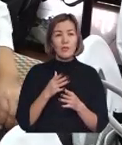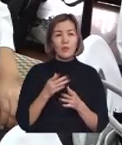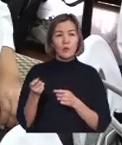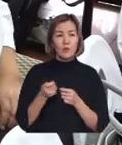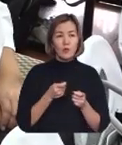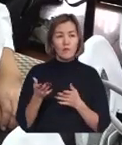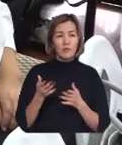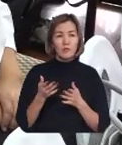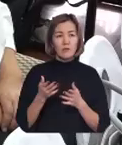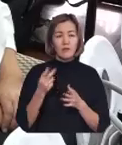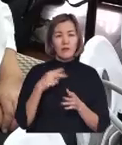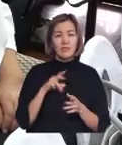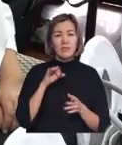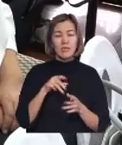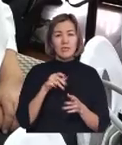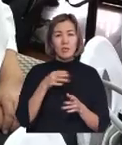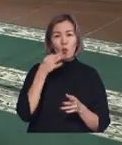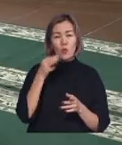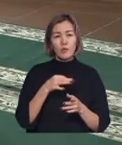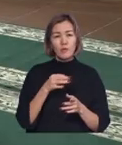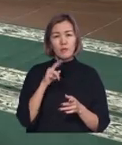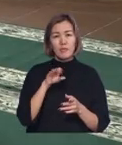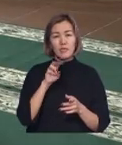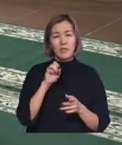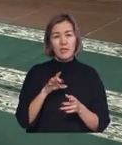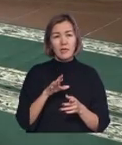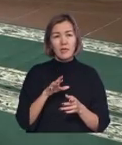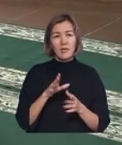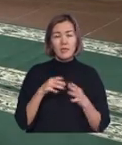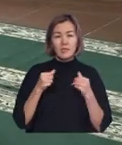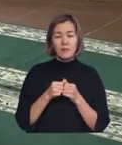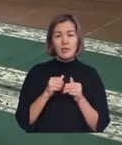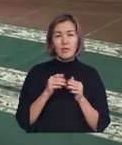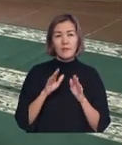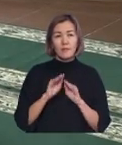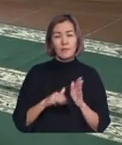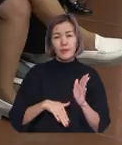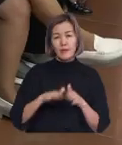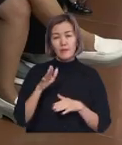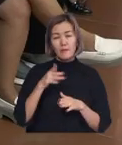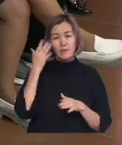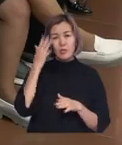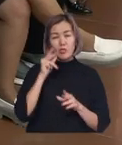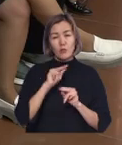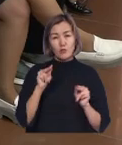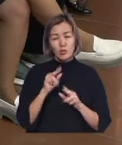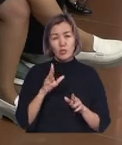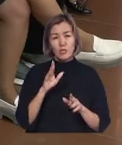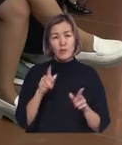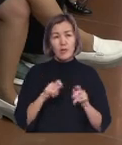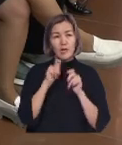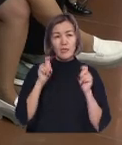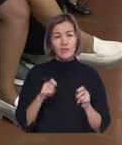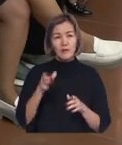руководствуется преподаватель с 20-летним стажем Динара Дайрбекова. Воспитываясь в семье педагогов, с раннего возраста она мечтала стать учителем, чтобы открывать